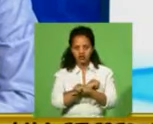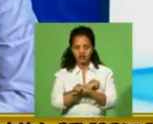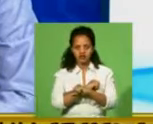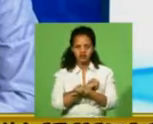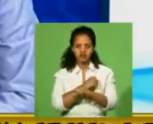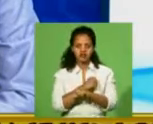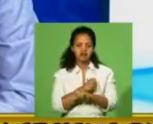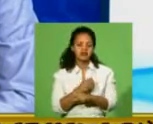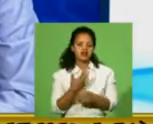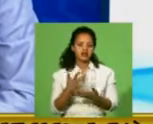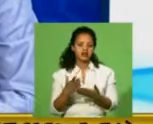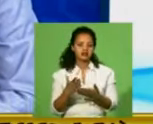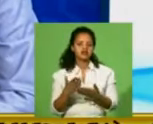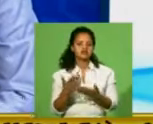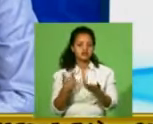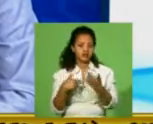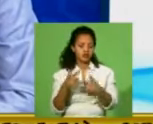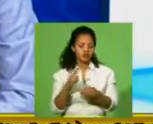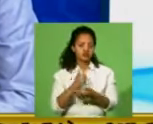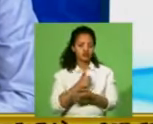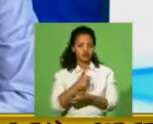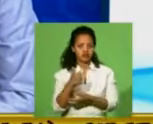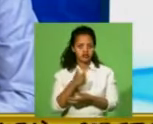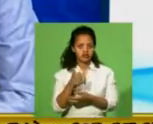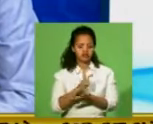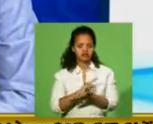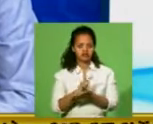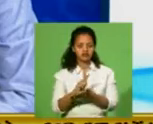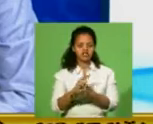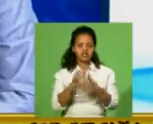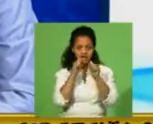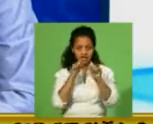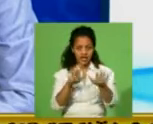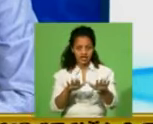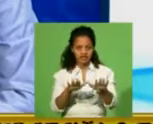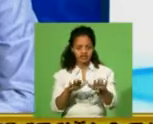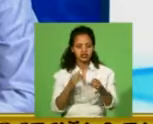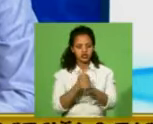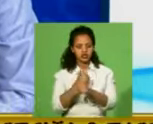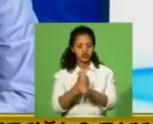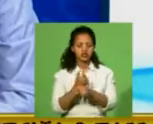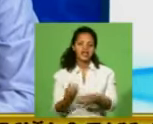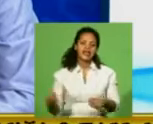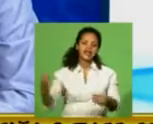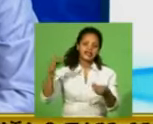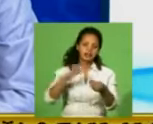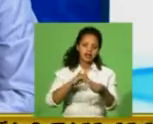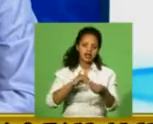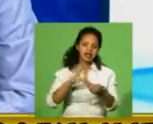ቲንክ በዊኬንድ ይሁድ አካባቢ ኦፊሻል እንመርቃለን። ስራዎቹ የተሰራ ነው። ተጨማሪ ሐዋሳ ዩኒቨርሲቲ